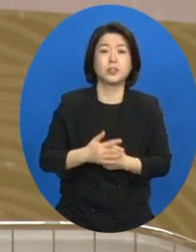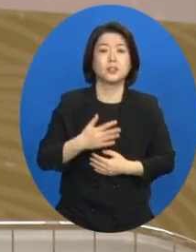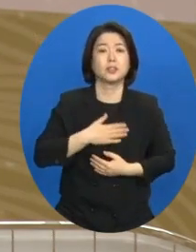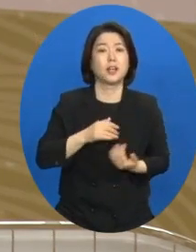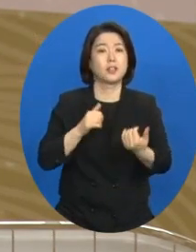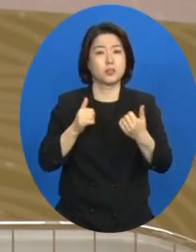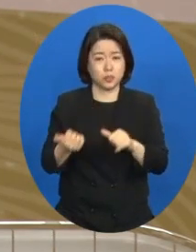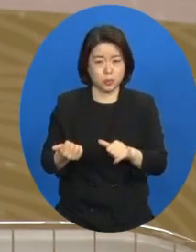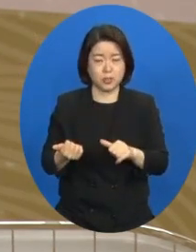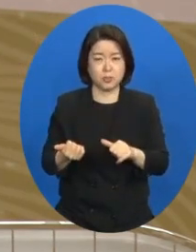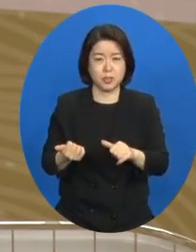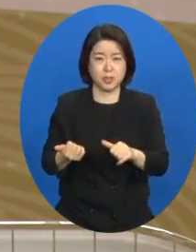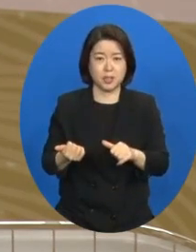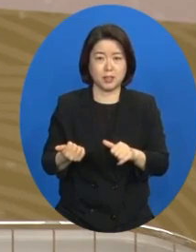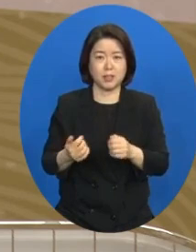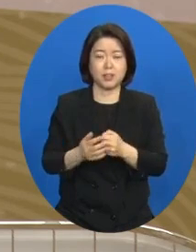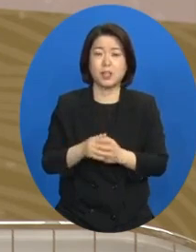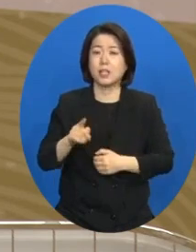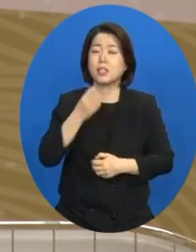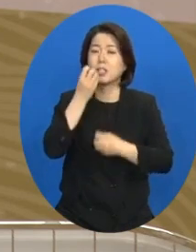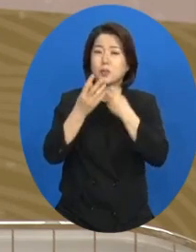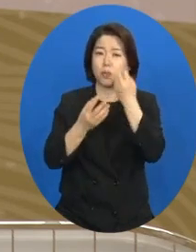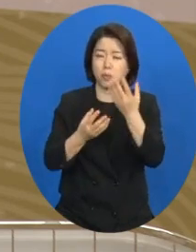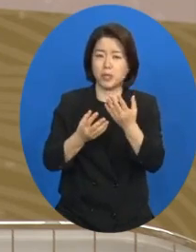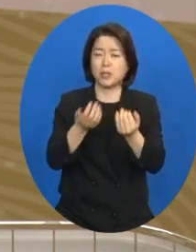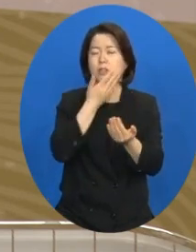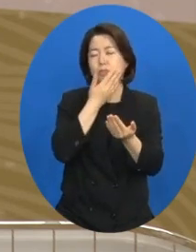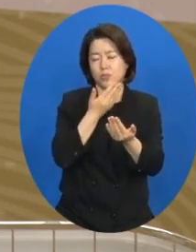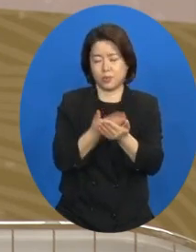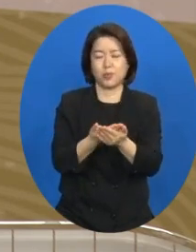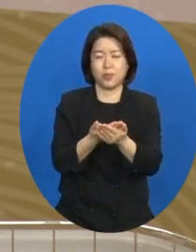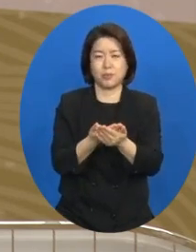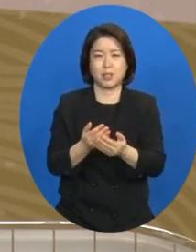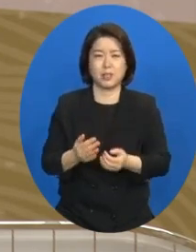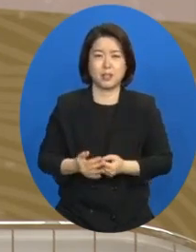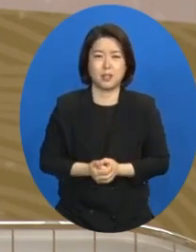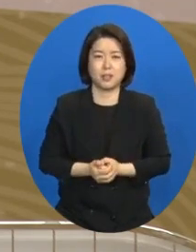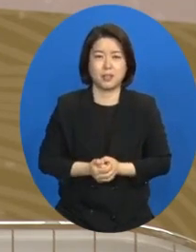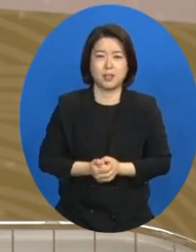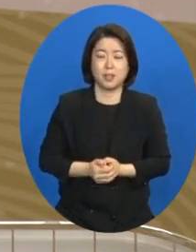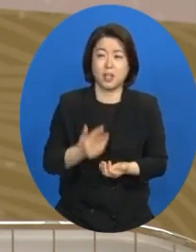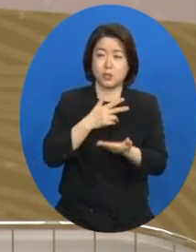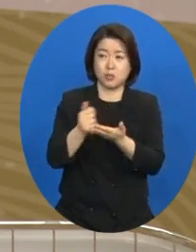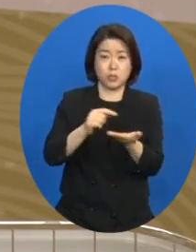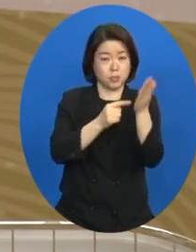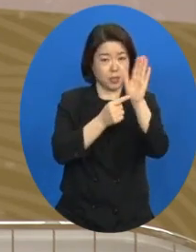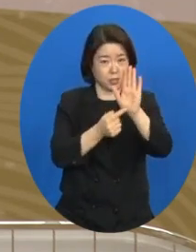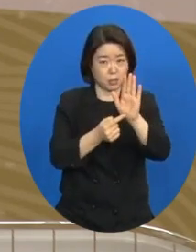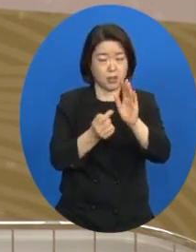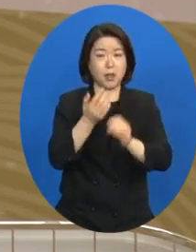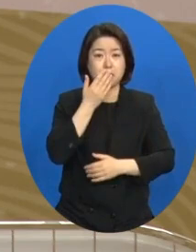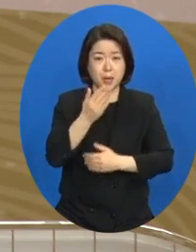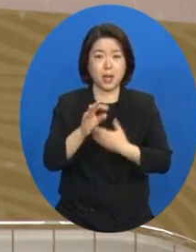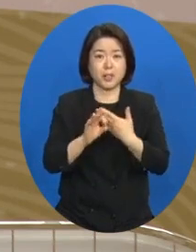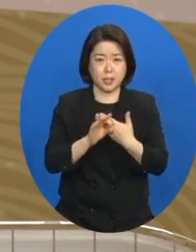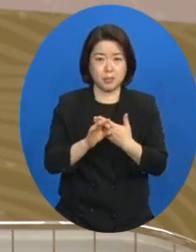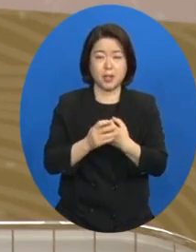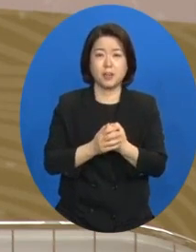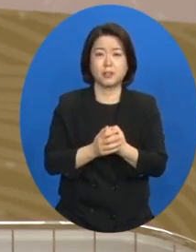죽었습니다 이 고백이 그래서 중요한 거예요 그리고 주님이 드러날 쓸 수 있다면